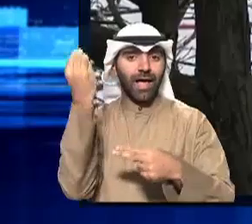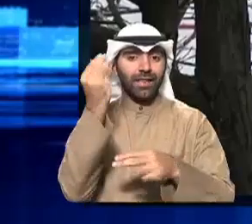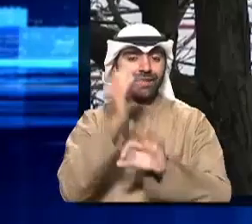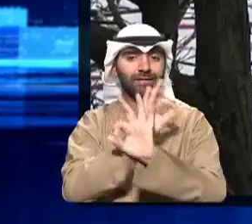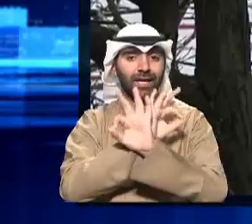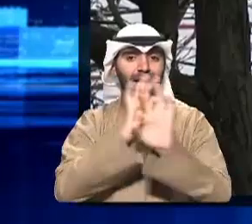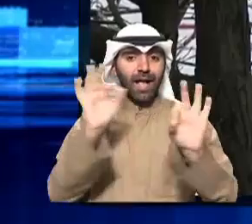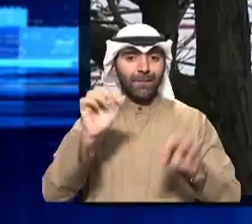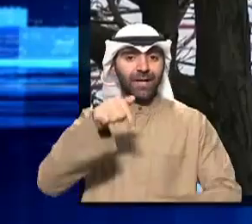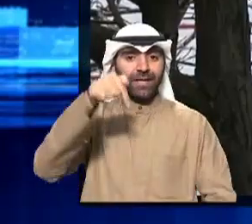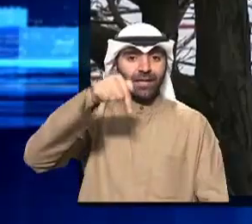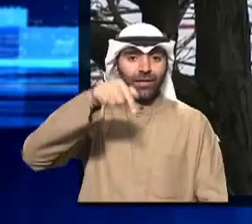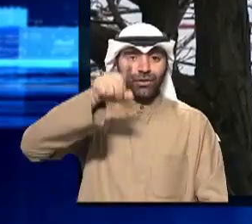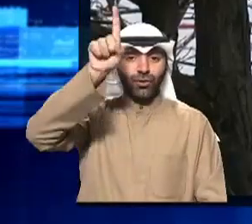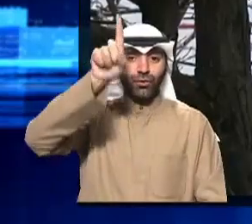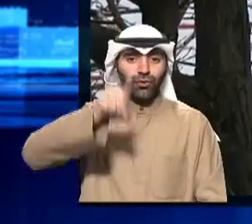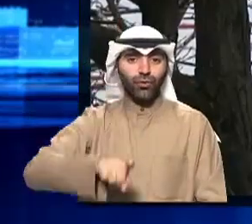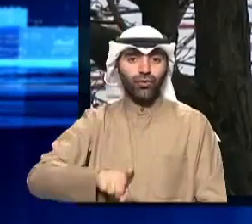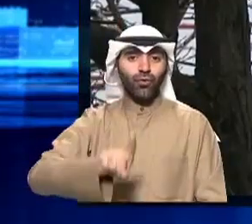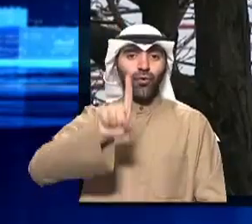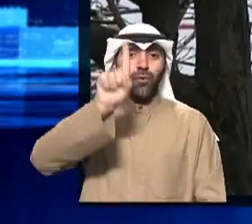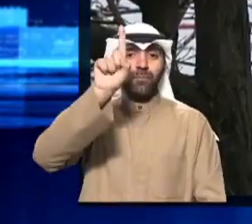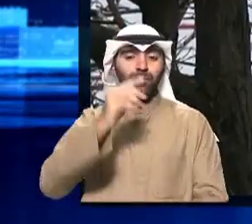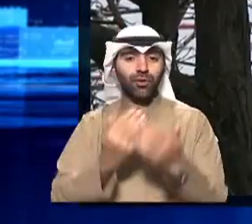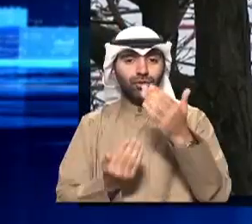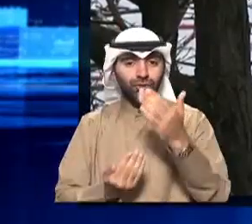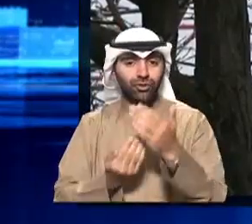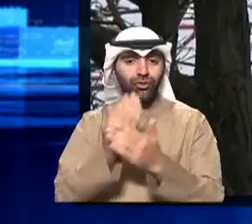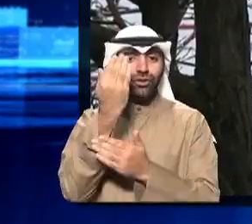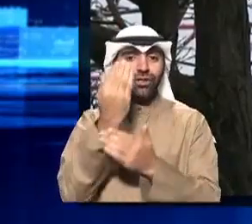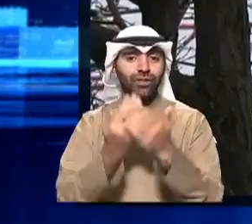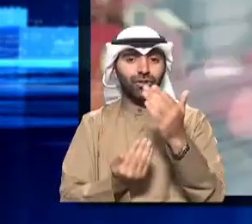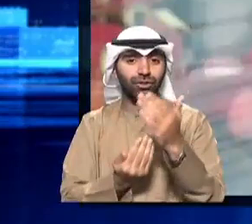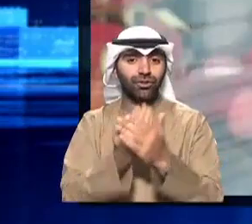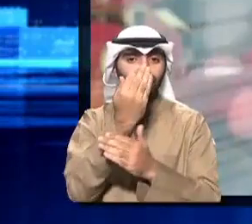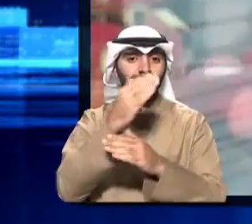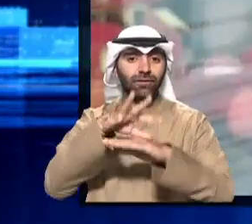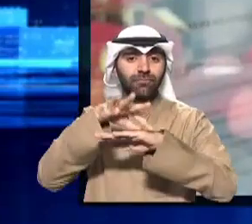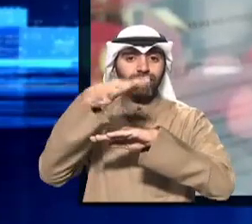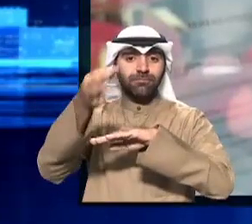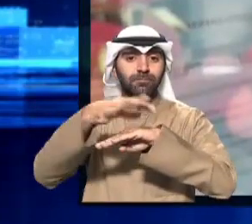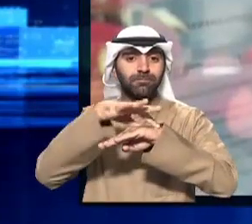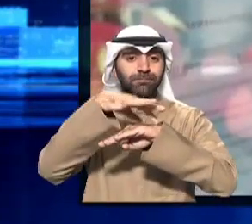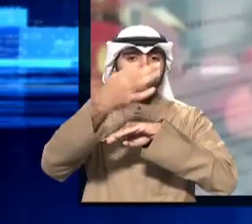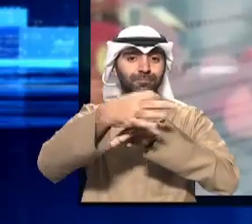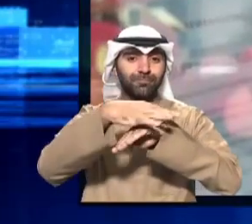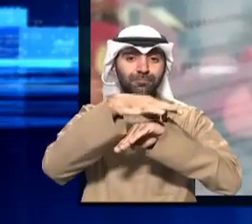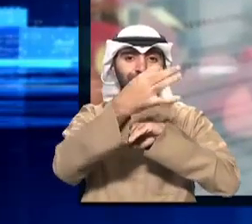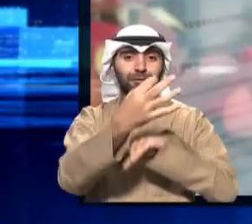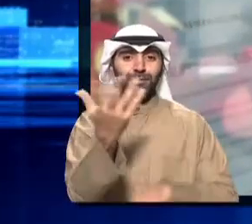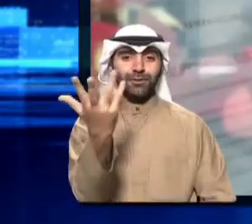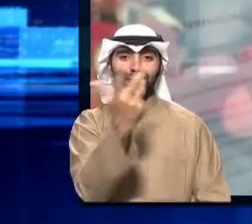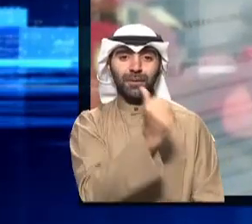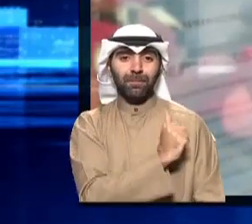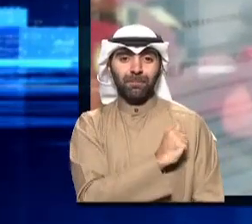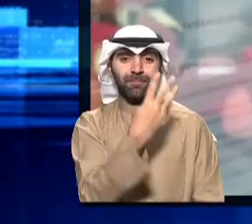حالة يوميا، وهو ما لم يكن متوقع. وبذلك فقد